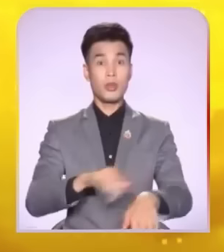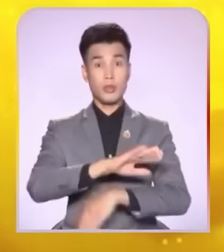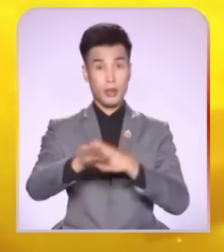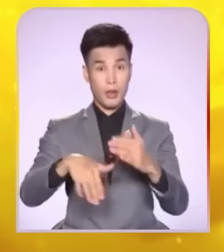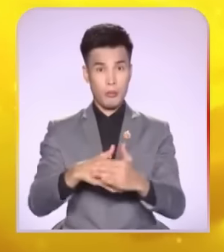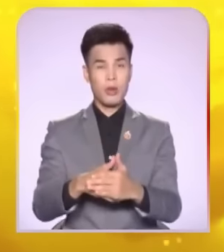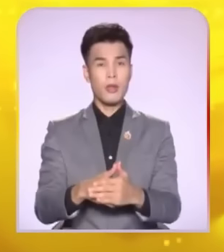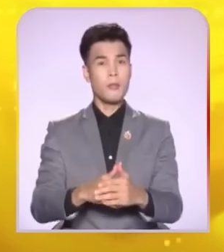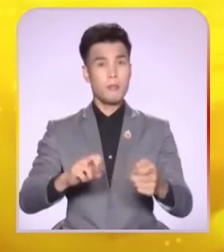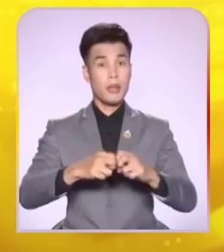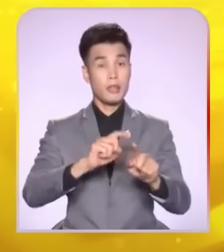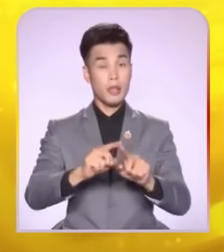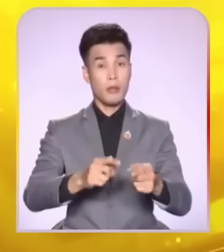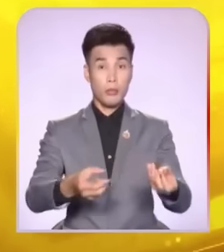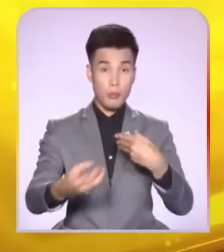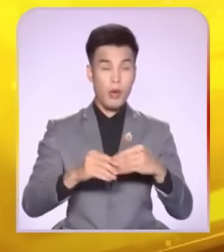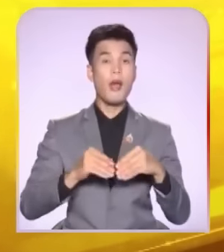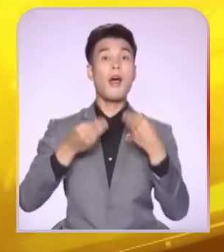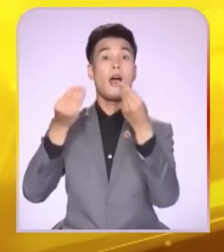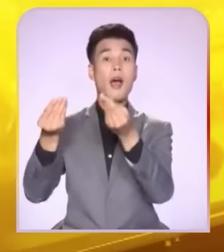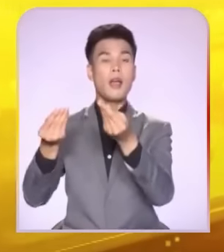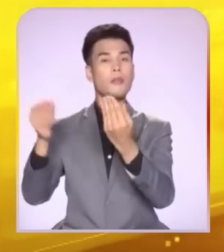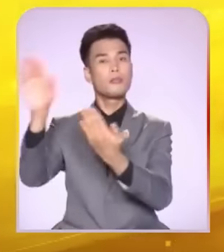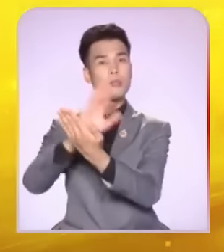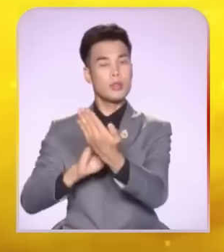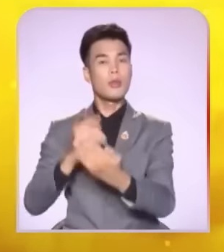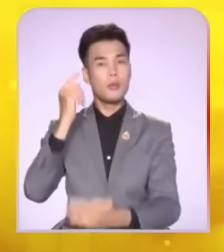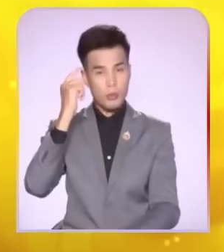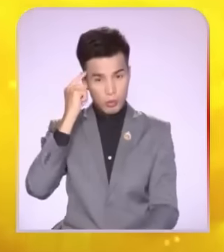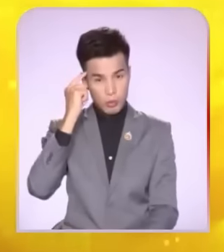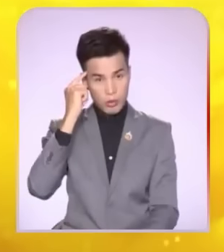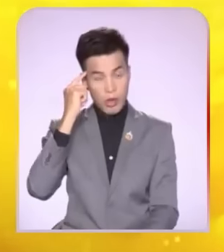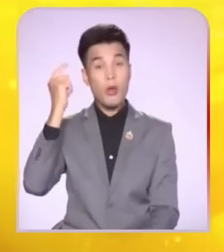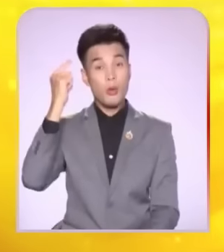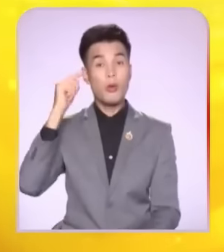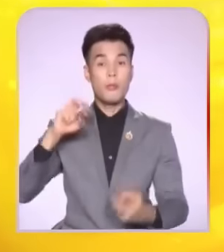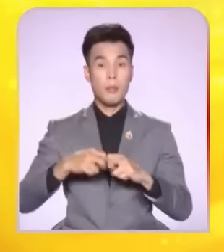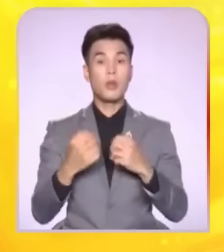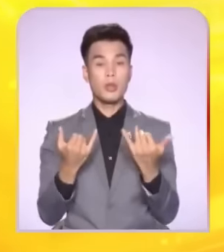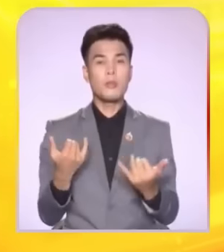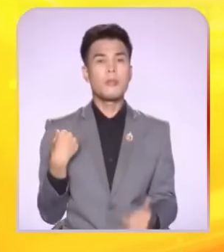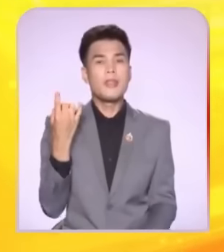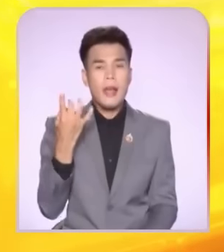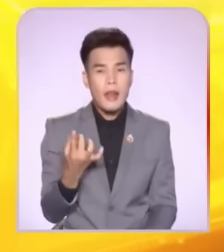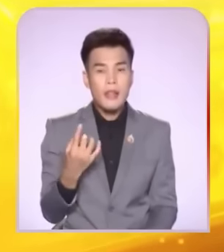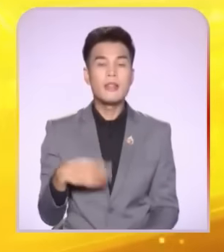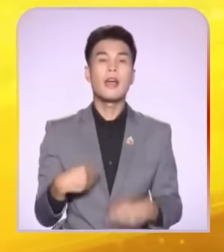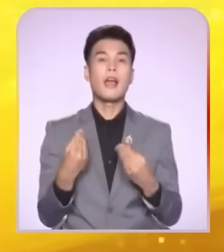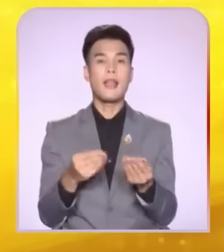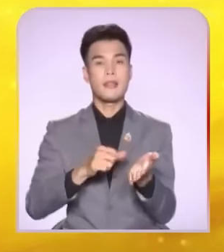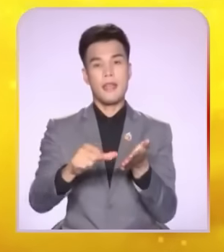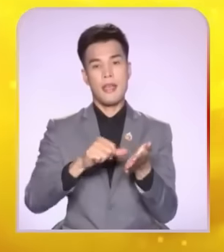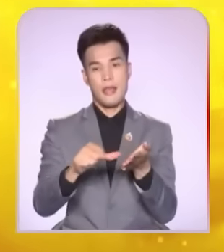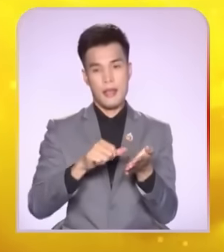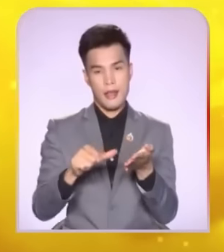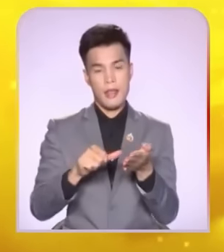ราพยายามที่สะท้อนปัญหาออกไปให้กับผู้บริหารประเทศไม่ว่าจะใครก็แล้วแต่นะครับให้รู้ว่าปัญหาตอนนี้มันเกิดขึ้นอะไรยังไงบ้างเพื่อที่จะนำไปสู่การแก้